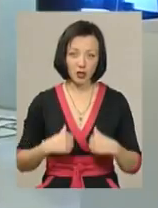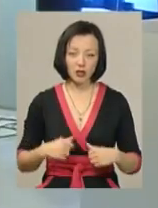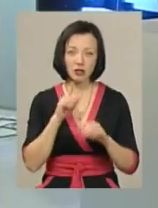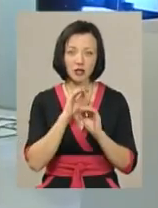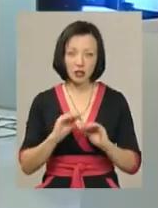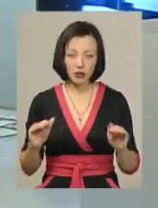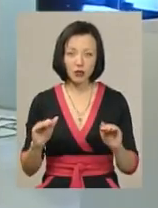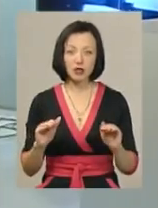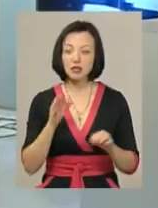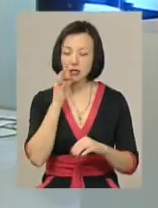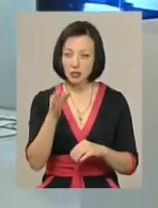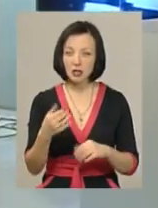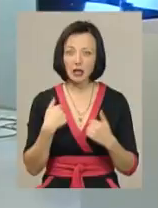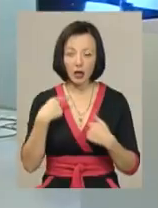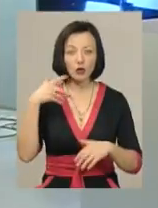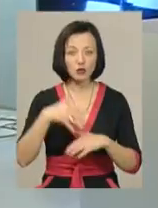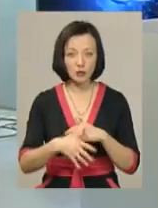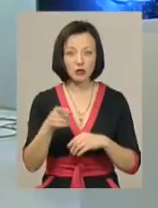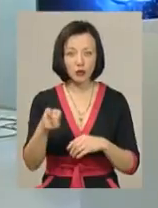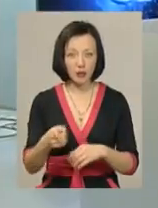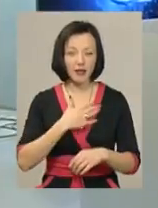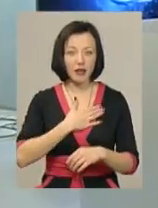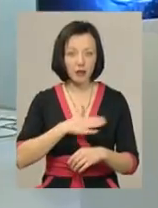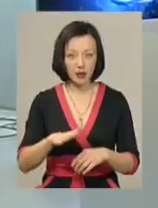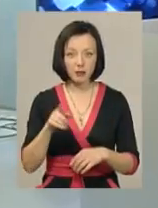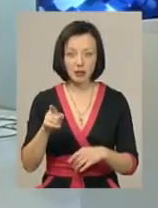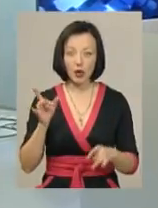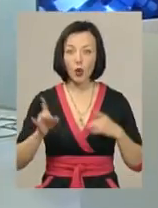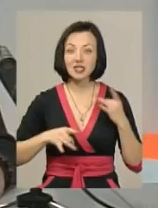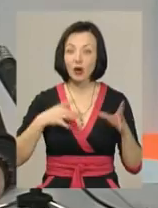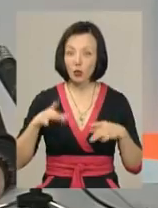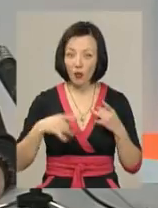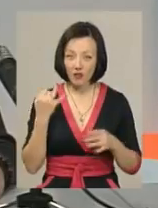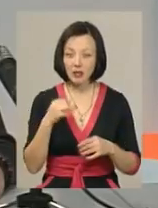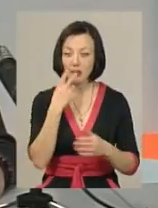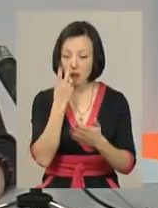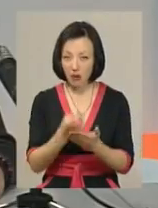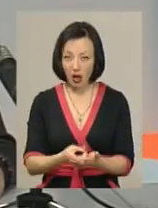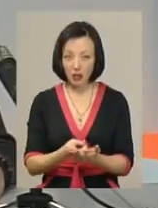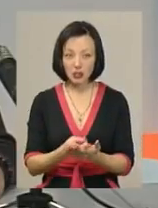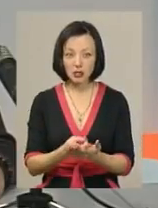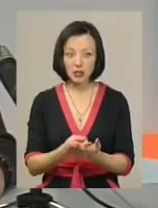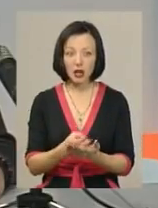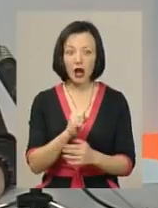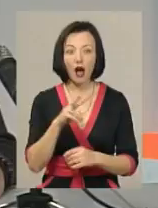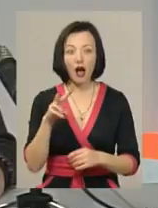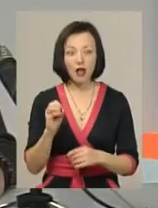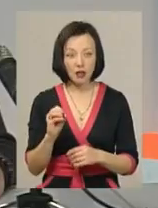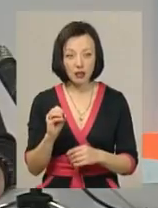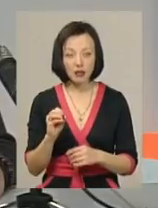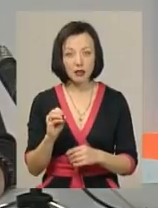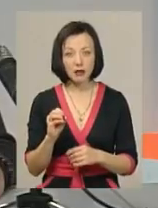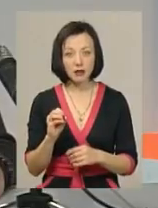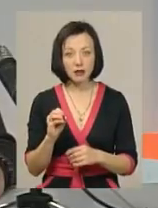тихо наскільки це можливо сказати я розумію Тобі неприємно ти роздратований я це бачу але